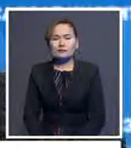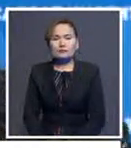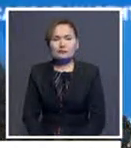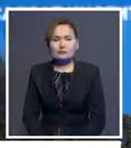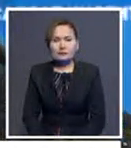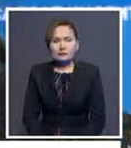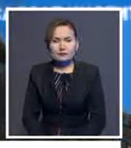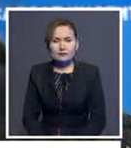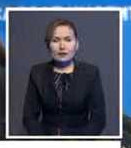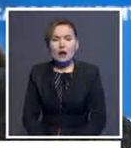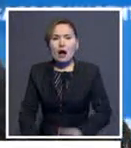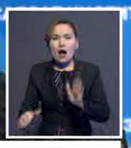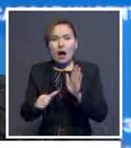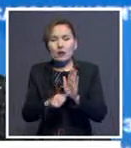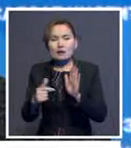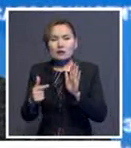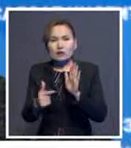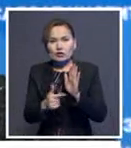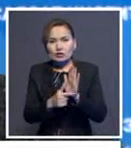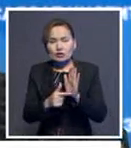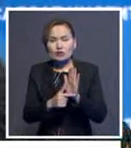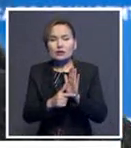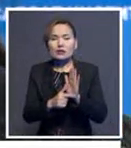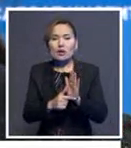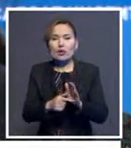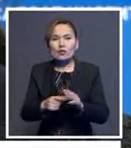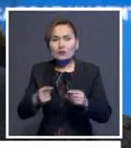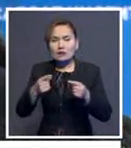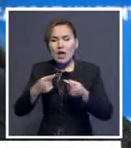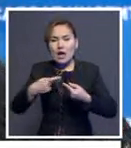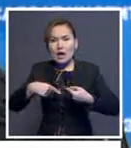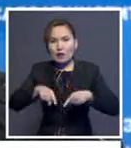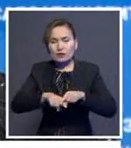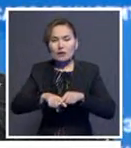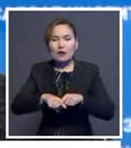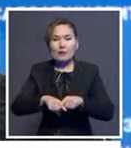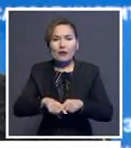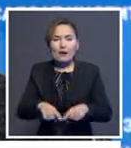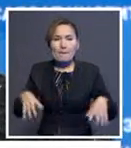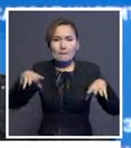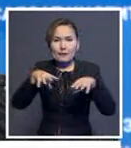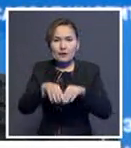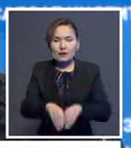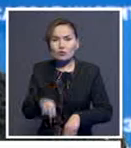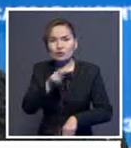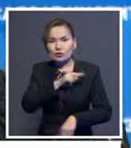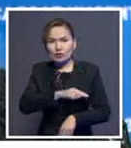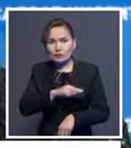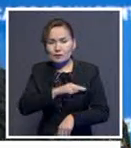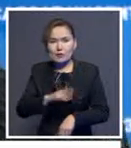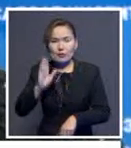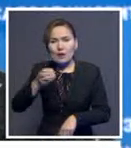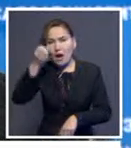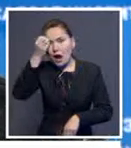6,5 мың, 7 мың институттың рейтингісін жасап, ішіндегі ең мықты институттарды анықтайды. Ал біздің қазіргі уақытта Қазақстан